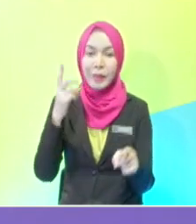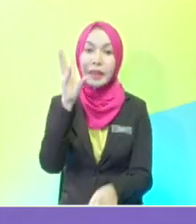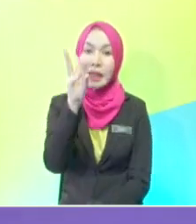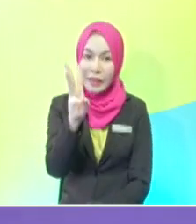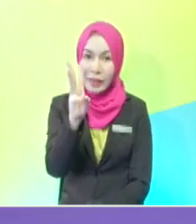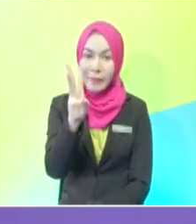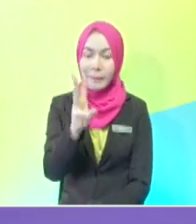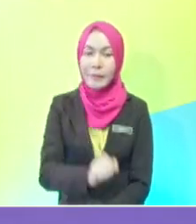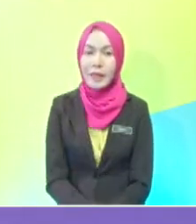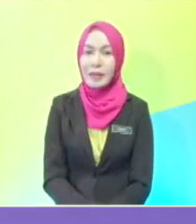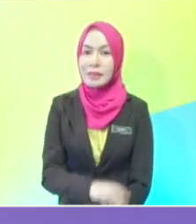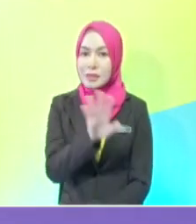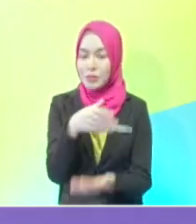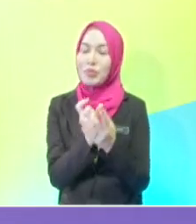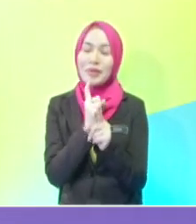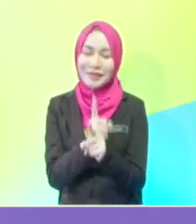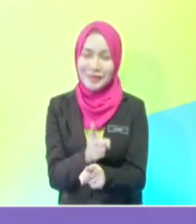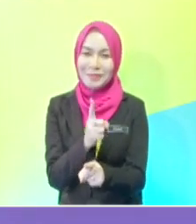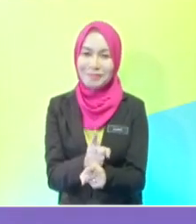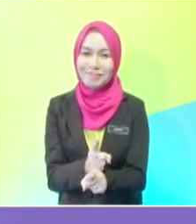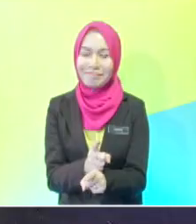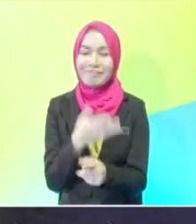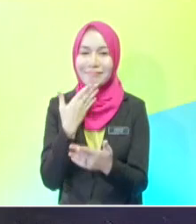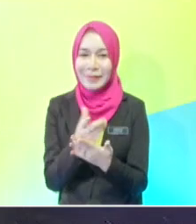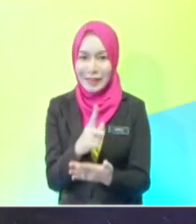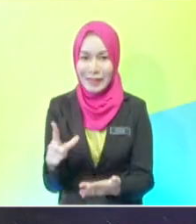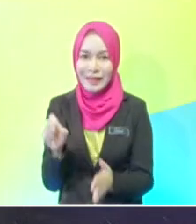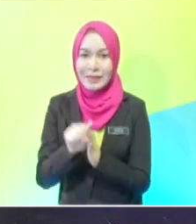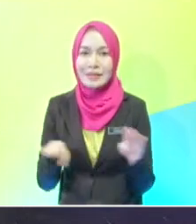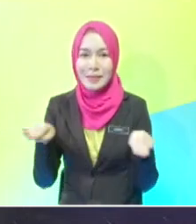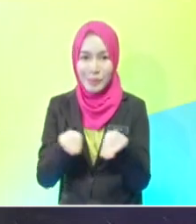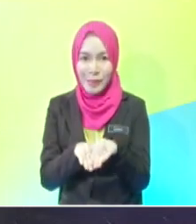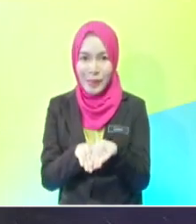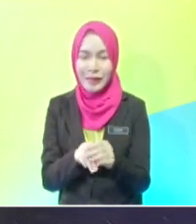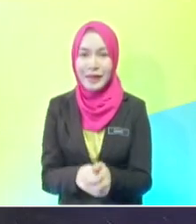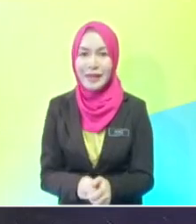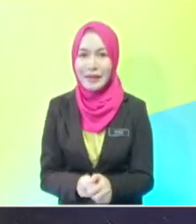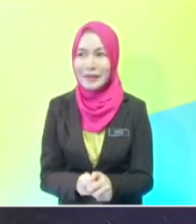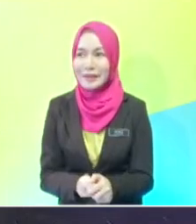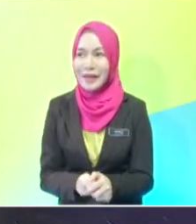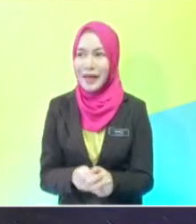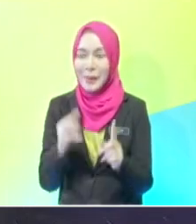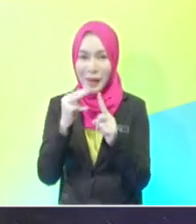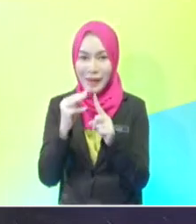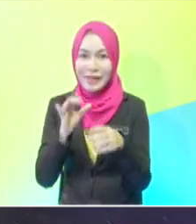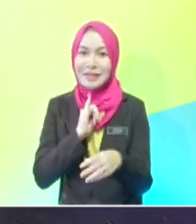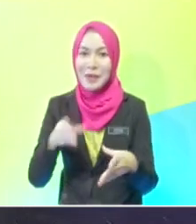tadi betul Baiklah sebagai tanda satu bunga